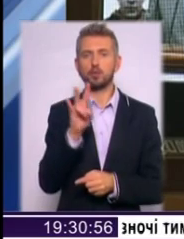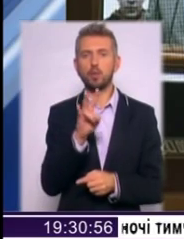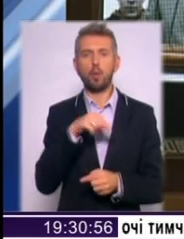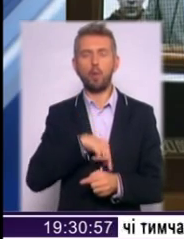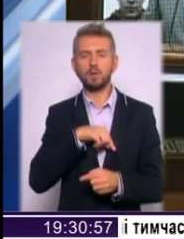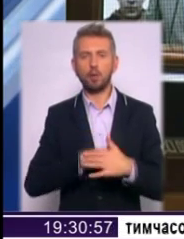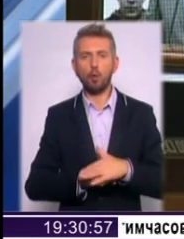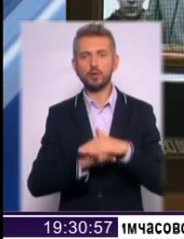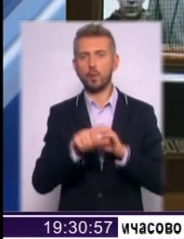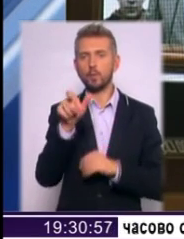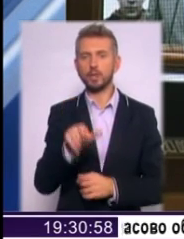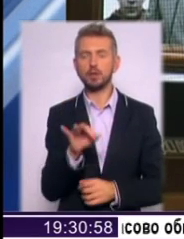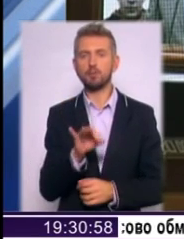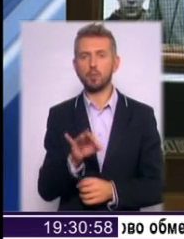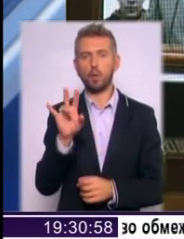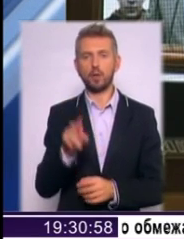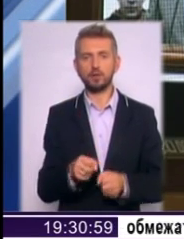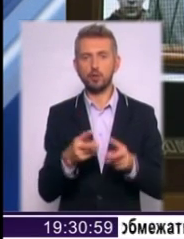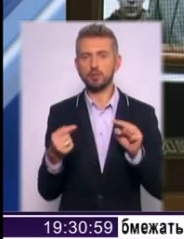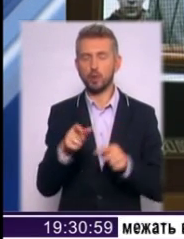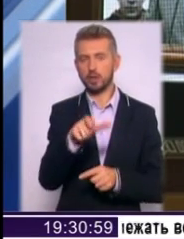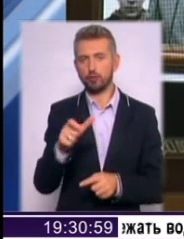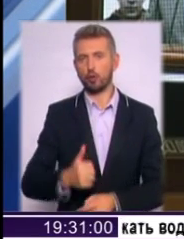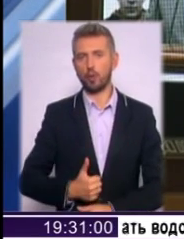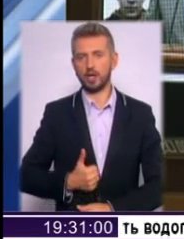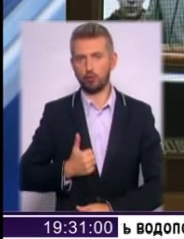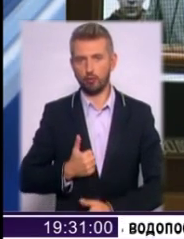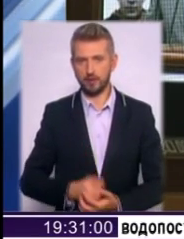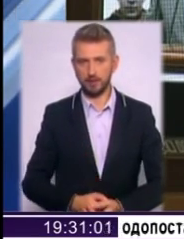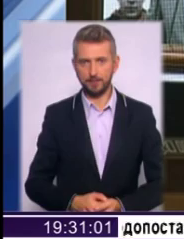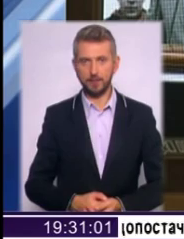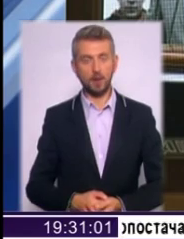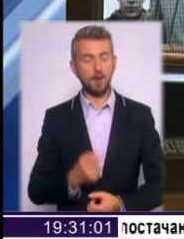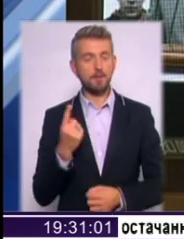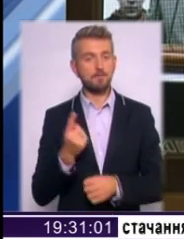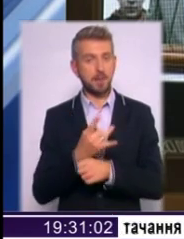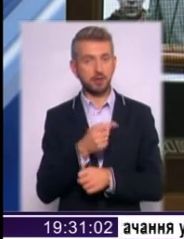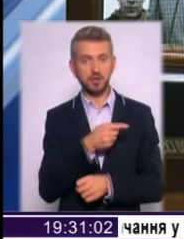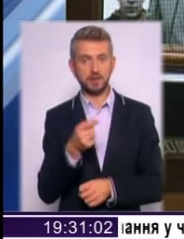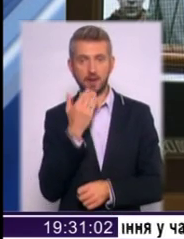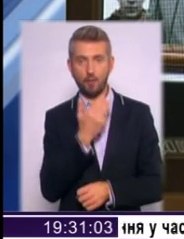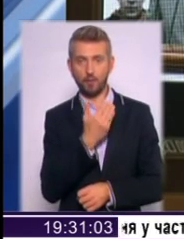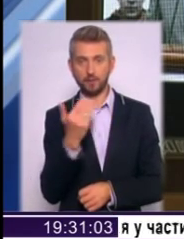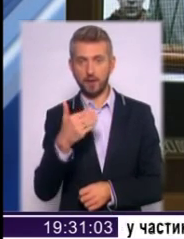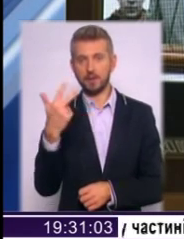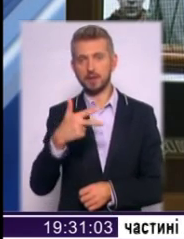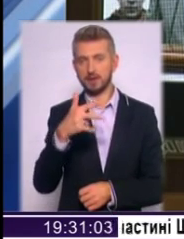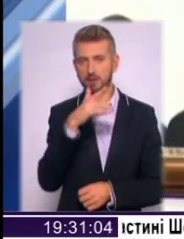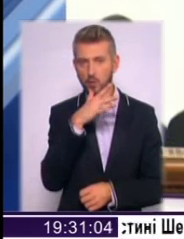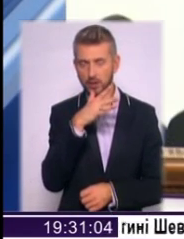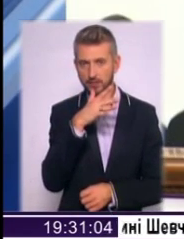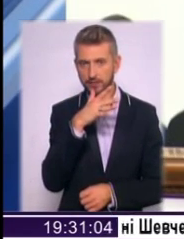людини, про злочин проти людської гідності. Вперше за останні 30